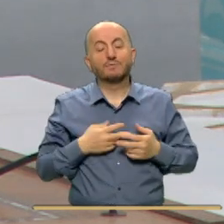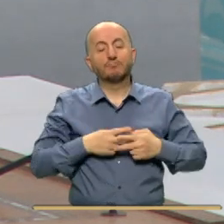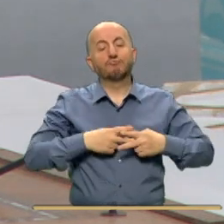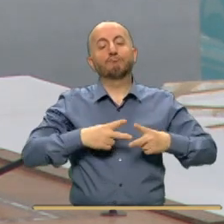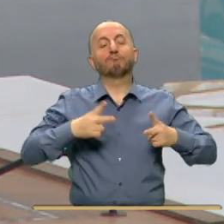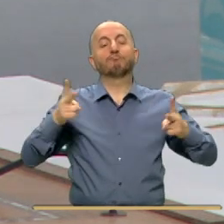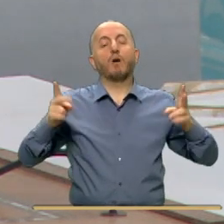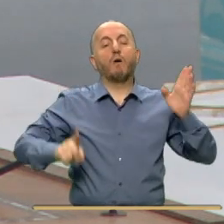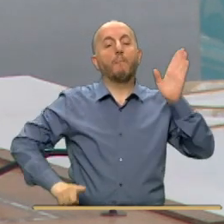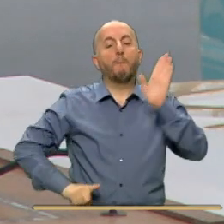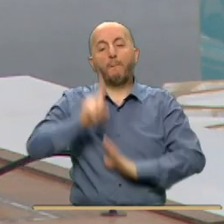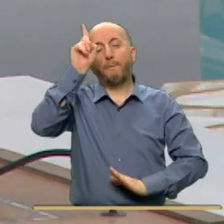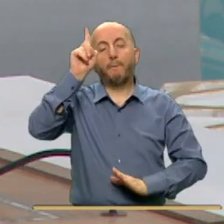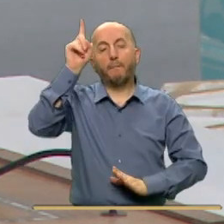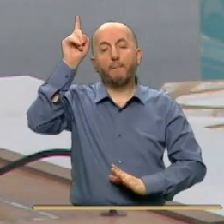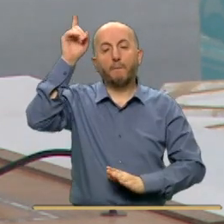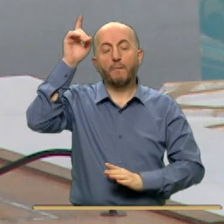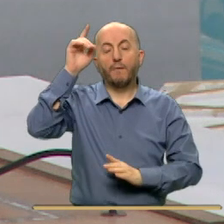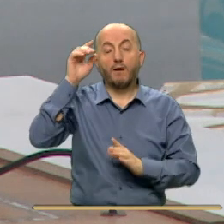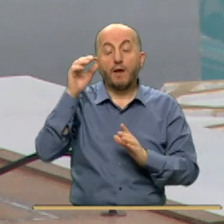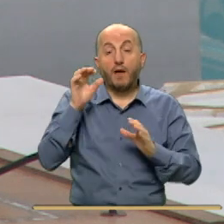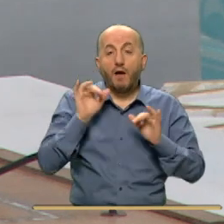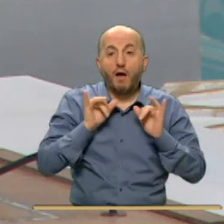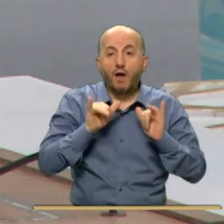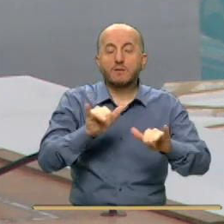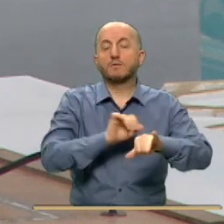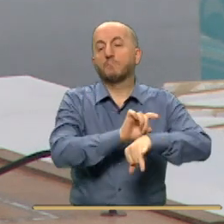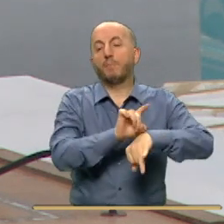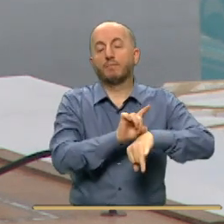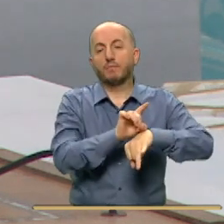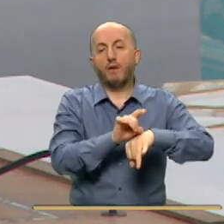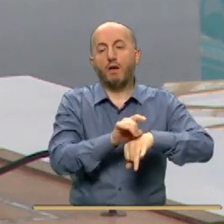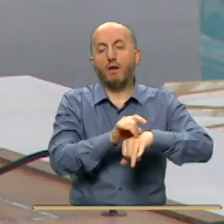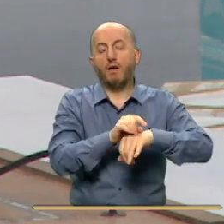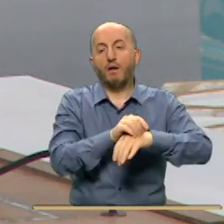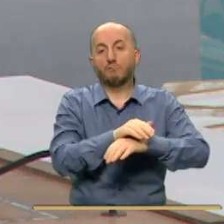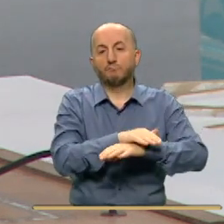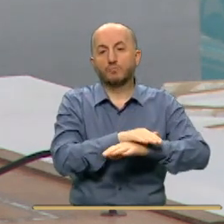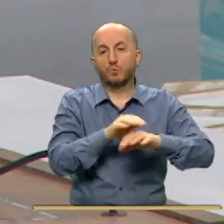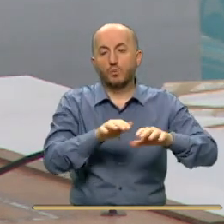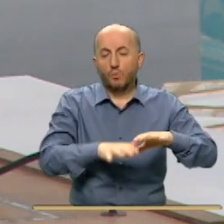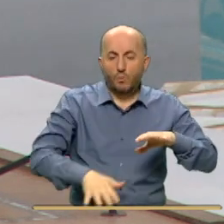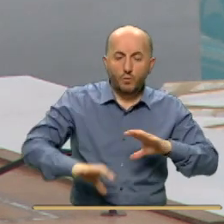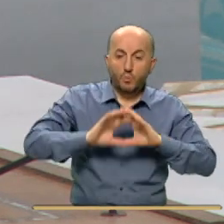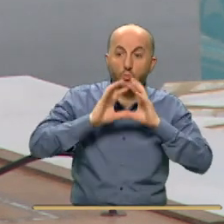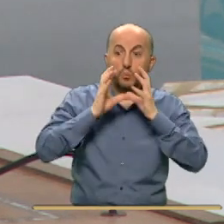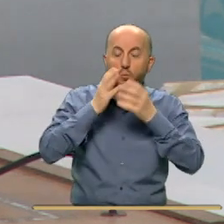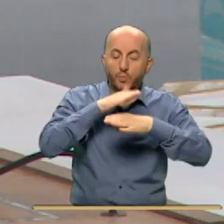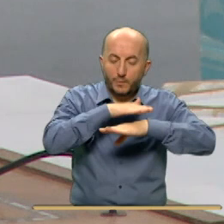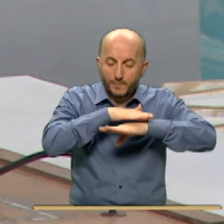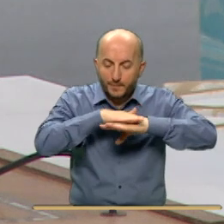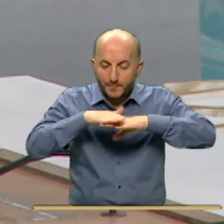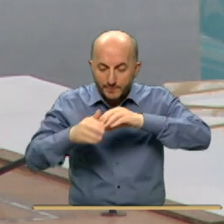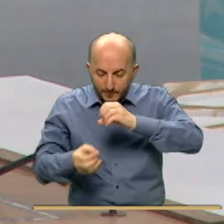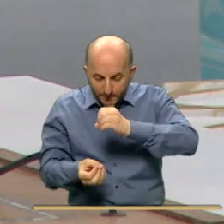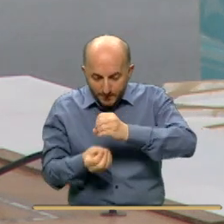Özgürlüğün zirvesidir. Bu aynı zamanda yatay düzlemde, varlık aleminde